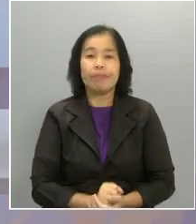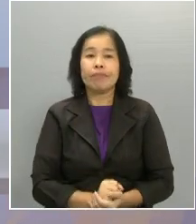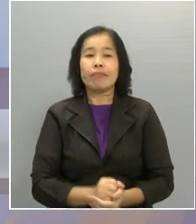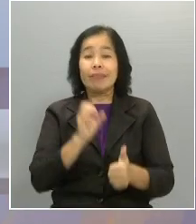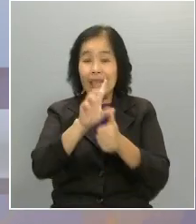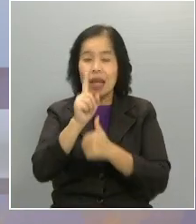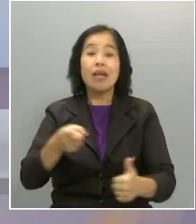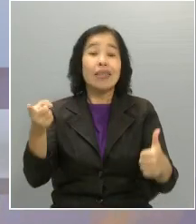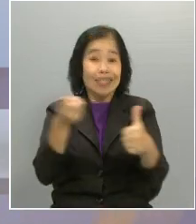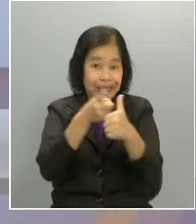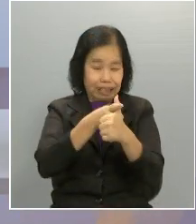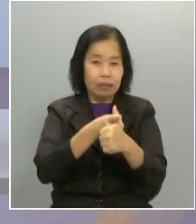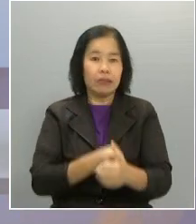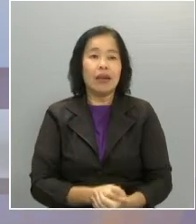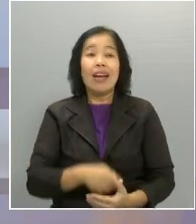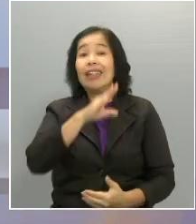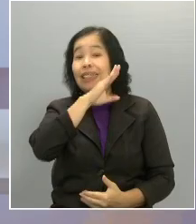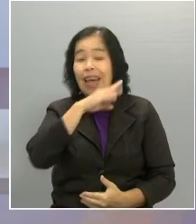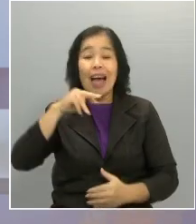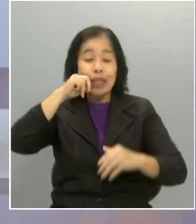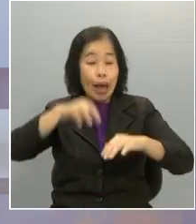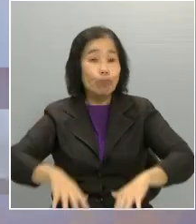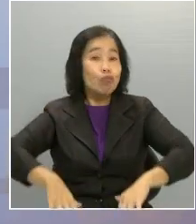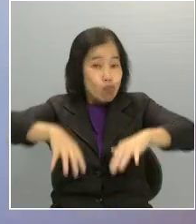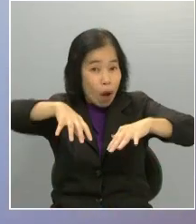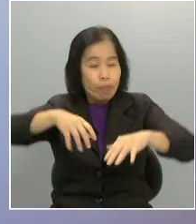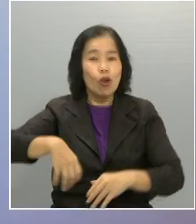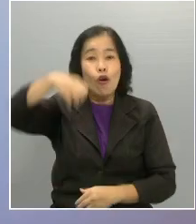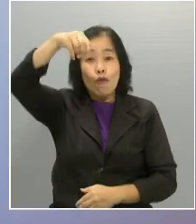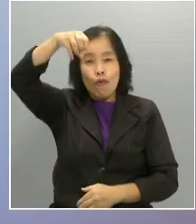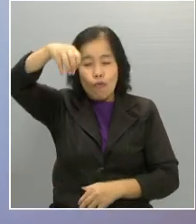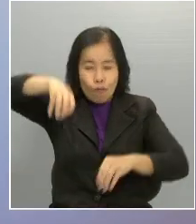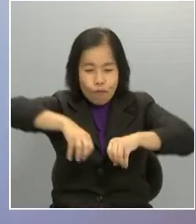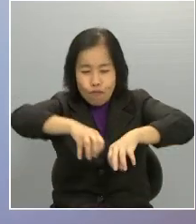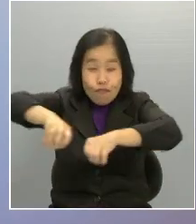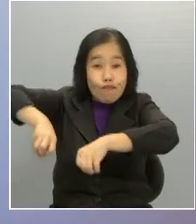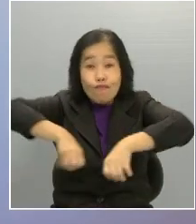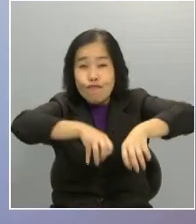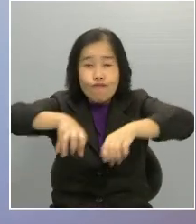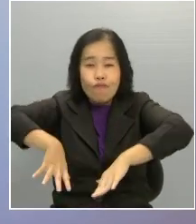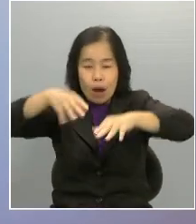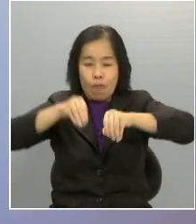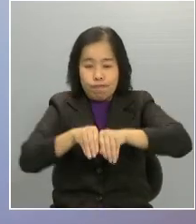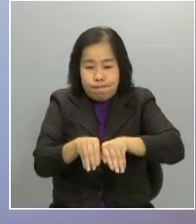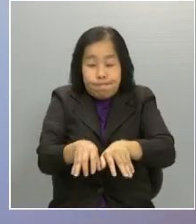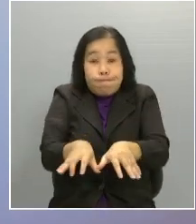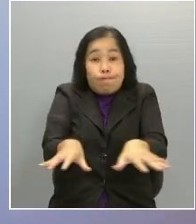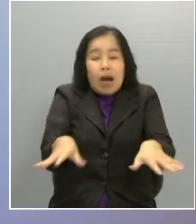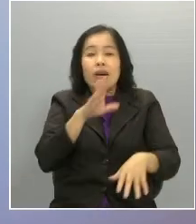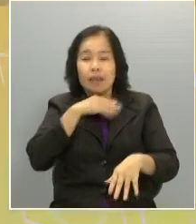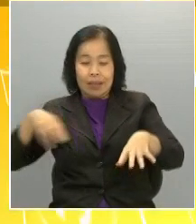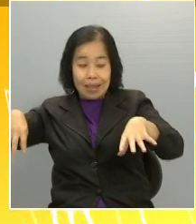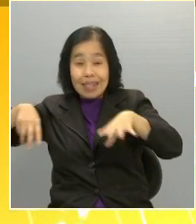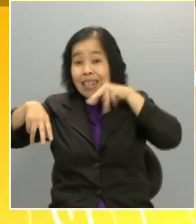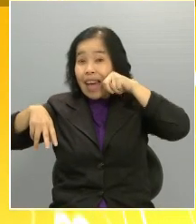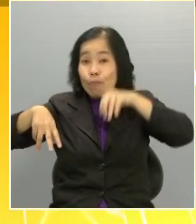1ถ้าไฟรั่วลงน้ำลักษณะของการรั่วลงน้ำเนี่ยมันจะมีรัศมีของการแผ่คือถ้าเราเดินเข้าไปใกล้สาย